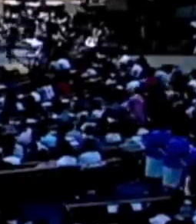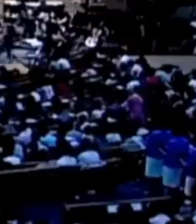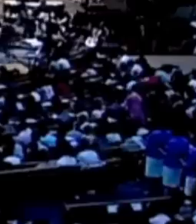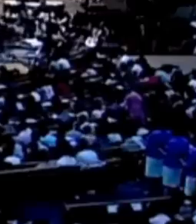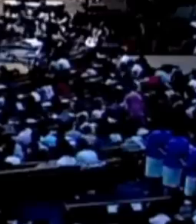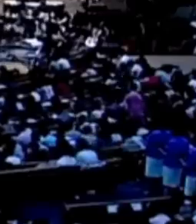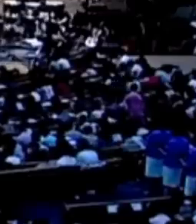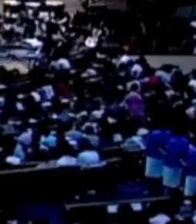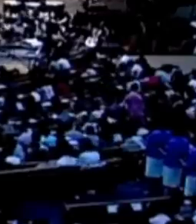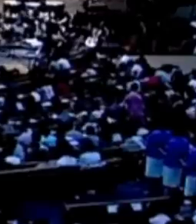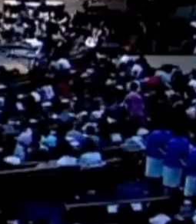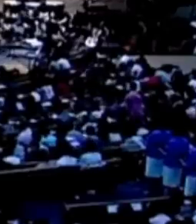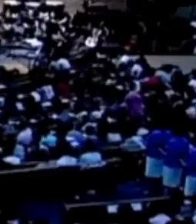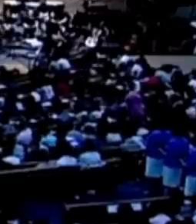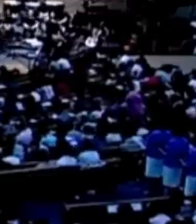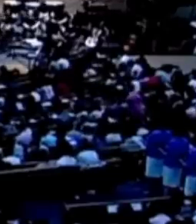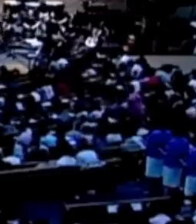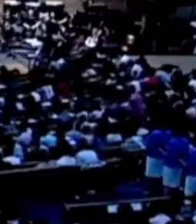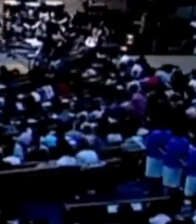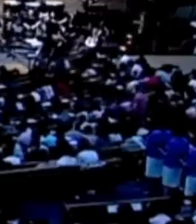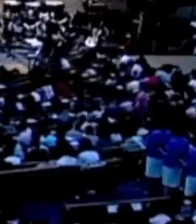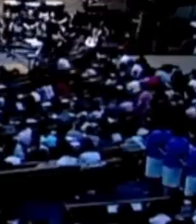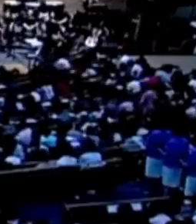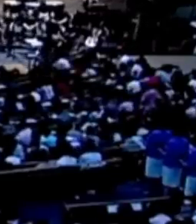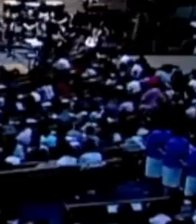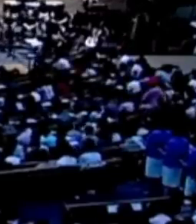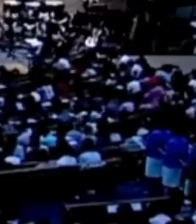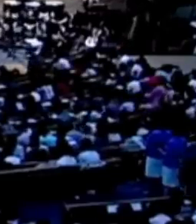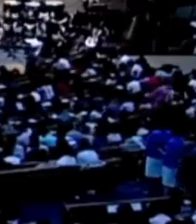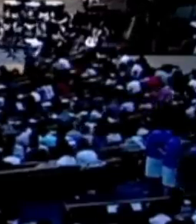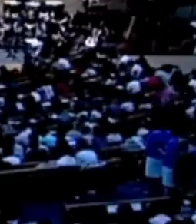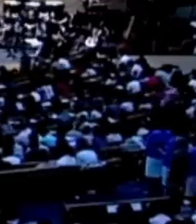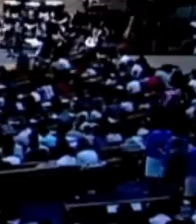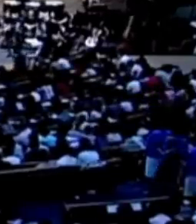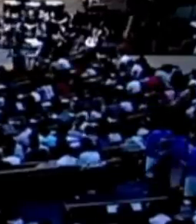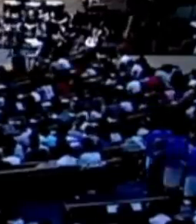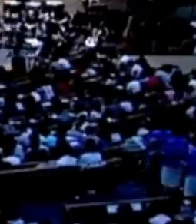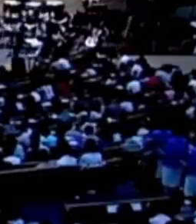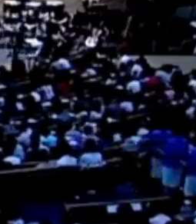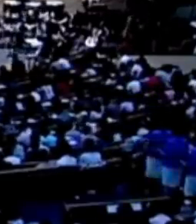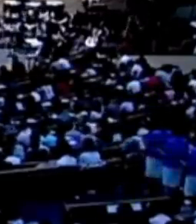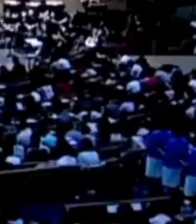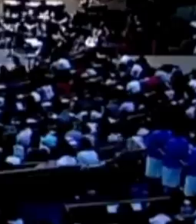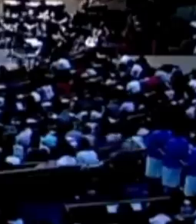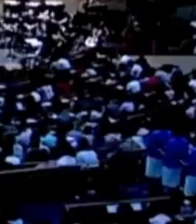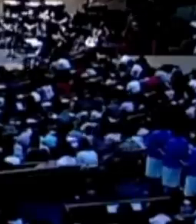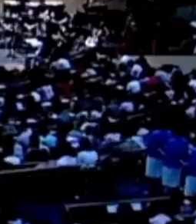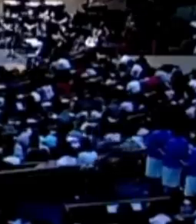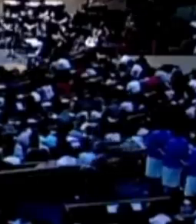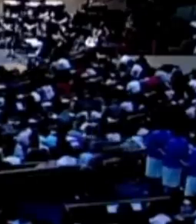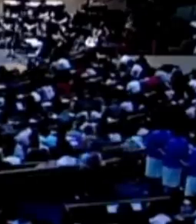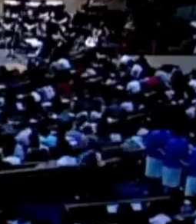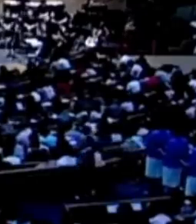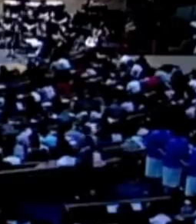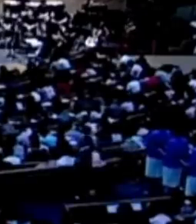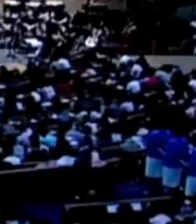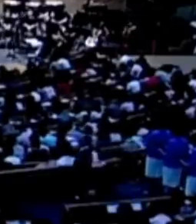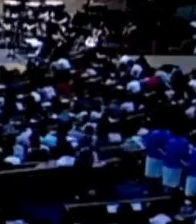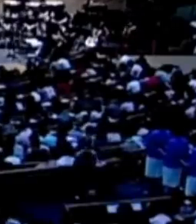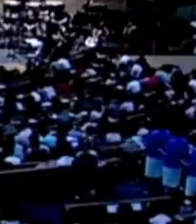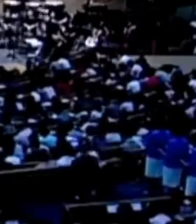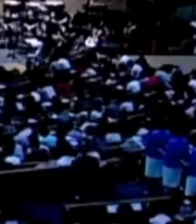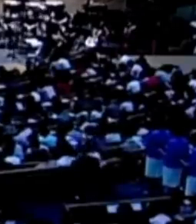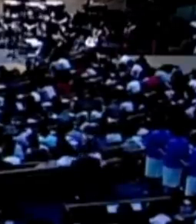주신 예수님을 바라보는 등이었습니다 날이 우리가 흥겨워 라 림 고통과 상처를